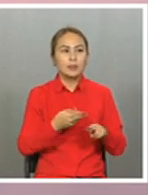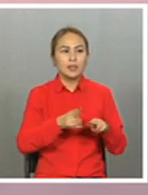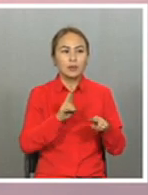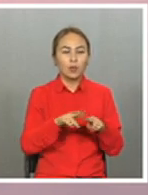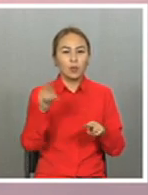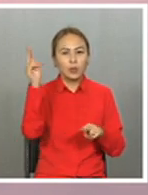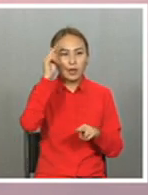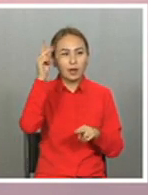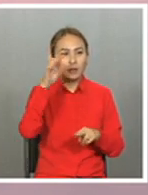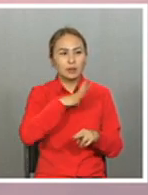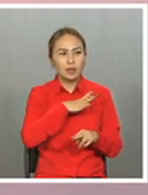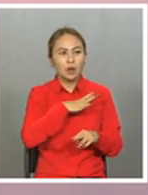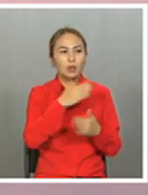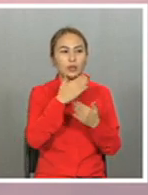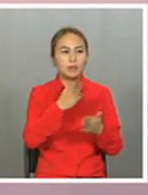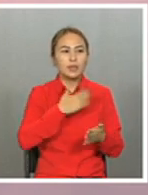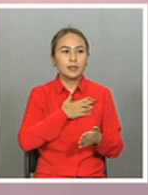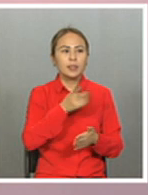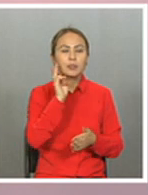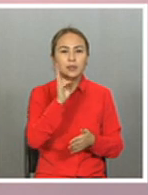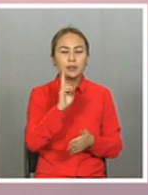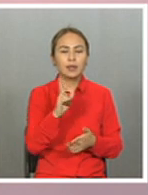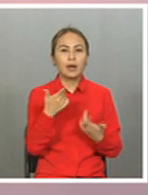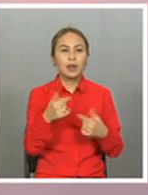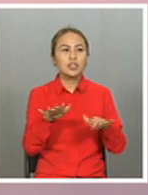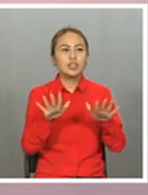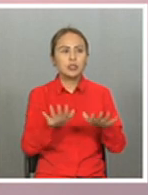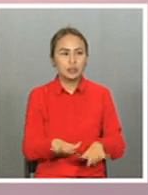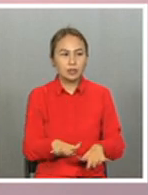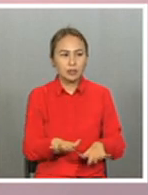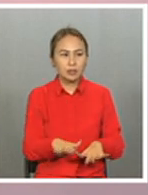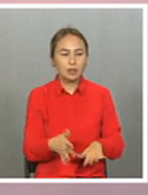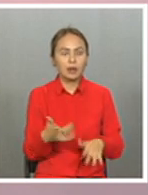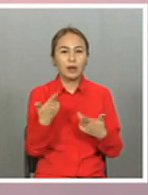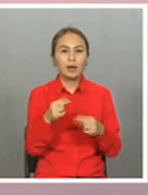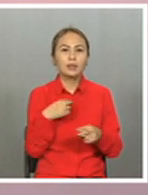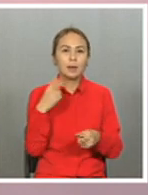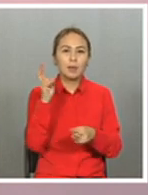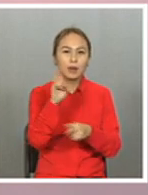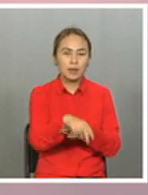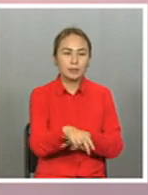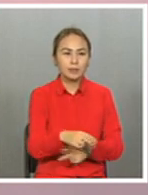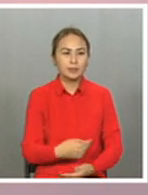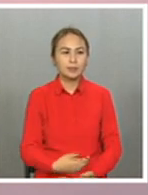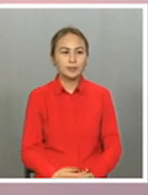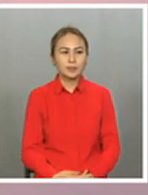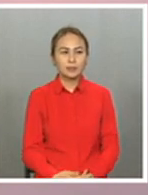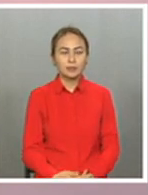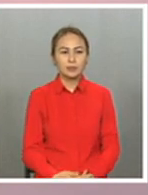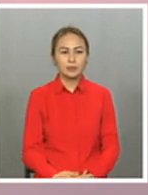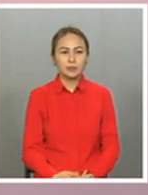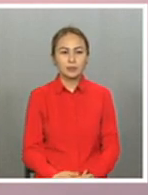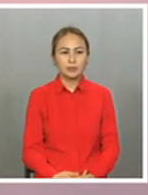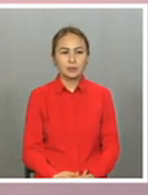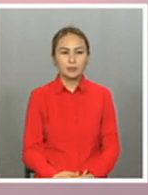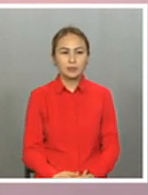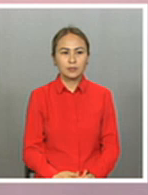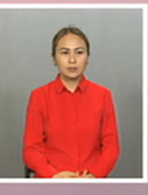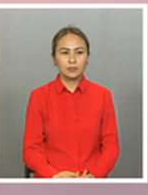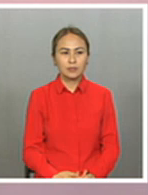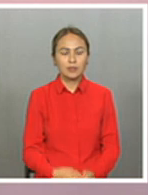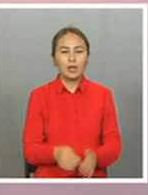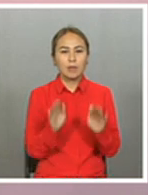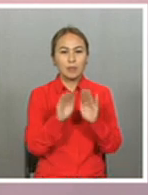мынаны ойғал. Осы мен кіммін? Қай жердемін? Қайда барамын?